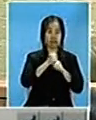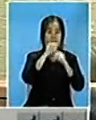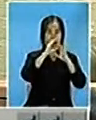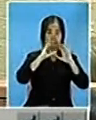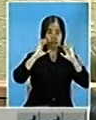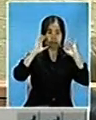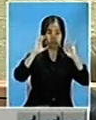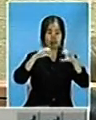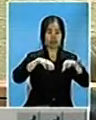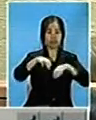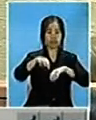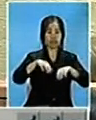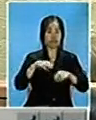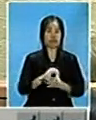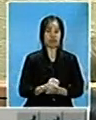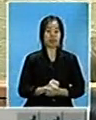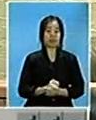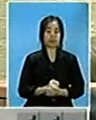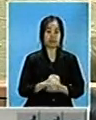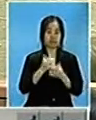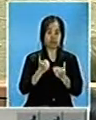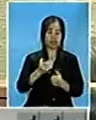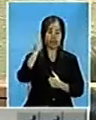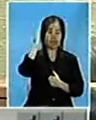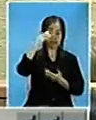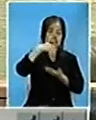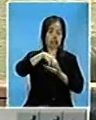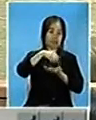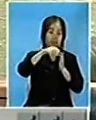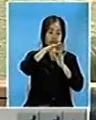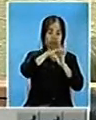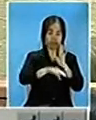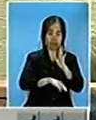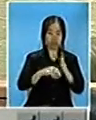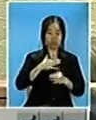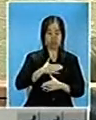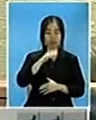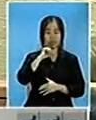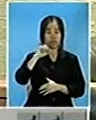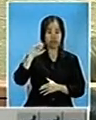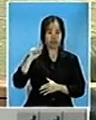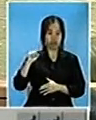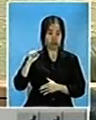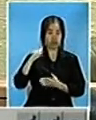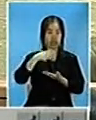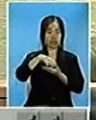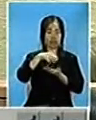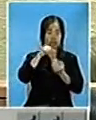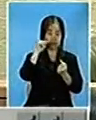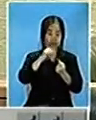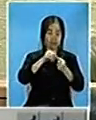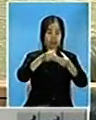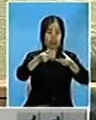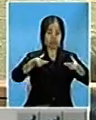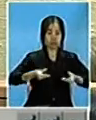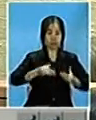ารเพราะนั้นข้อวิจารณ์ต่างๆของสมาชิกสภาผู้แทนราษฎรที่มีต่อรายงานของท่านเนี่ยจึงสะท้อน